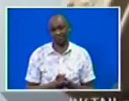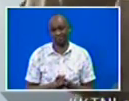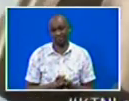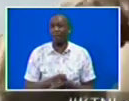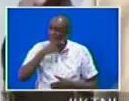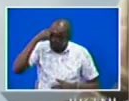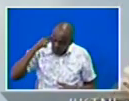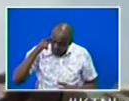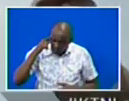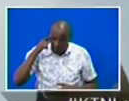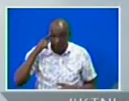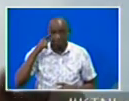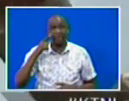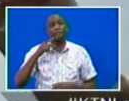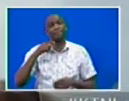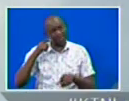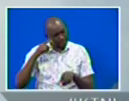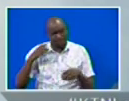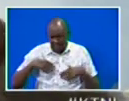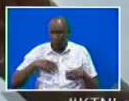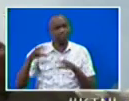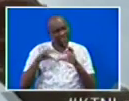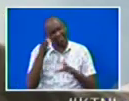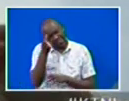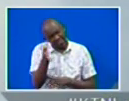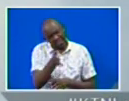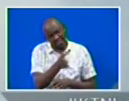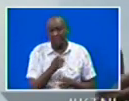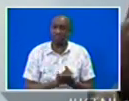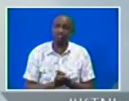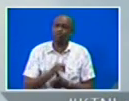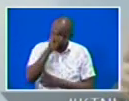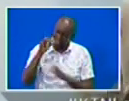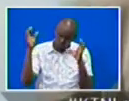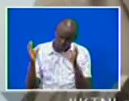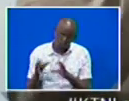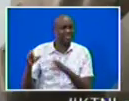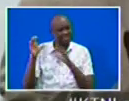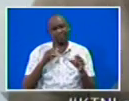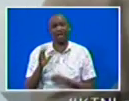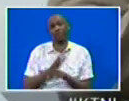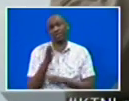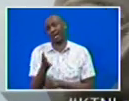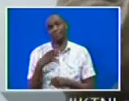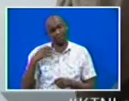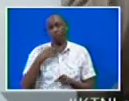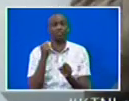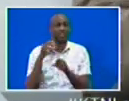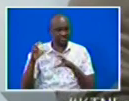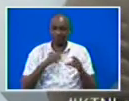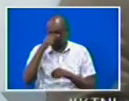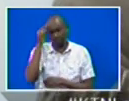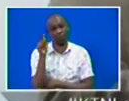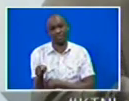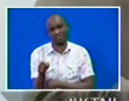Kwa sababu kila kiatu kinafinya watu katika Kenya hii ni kiatu kinaitwa Jubilee. Tukarudi nyuma tukasema, let in the interest of